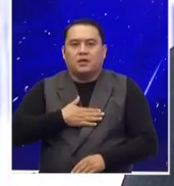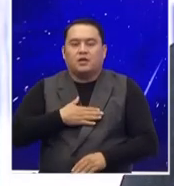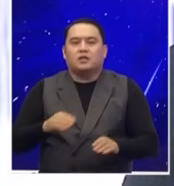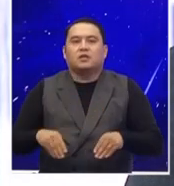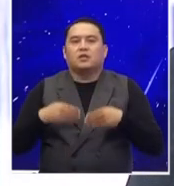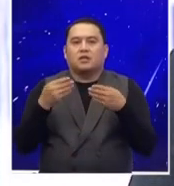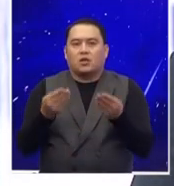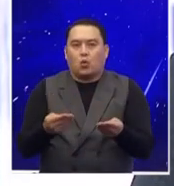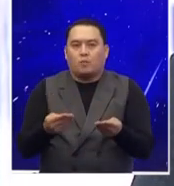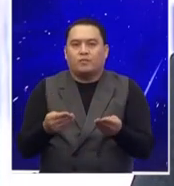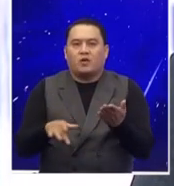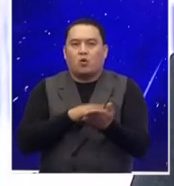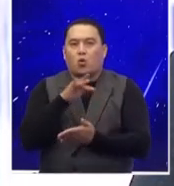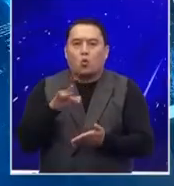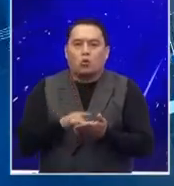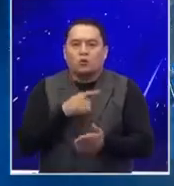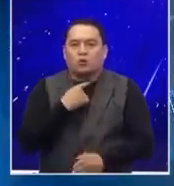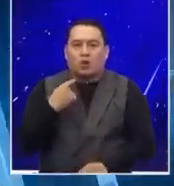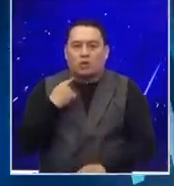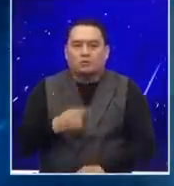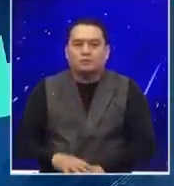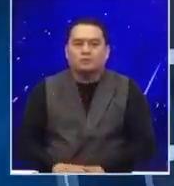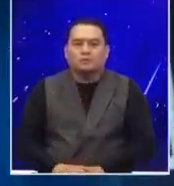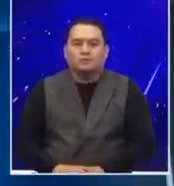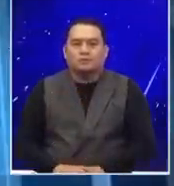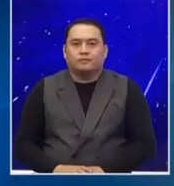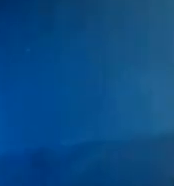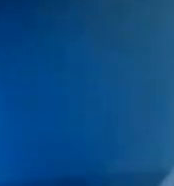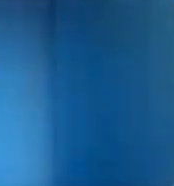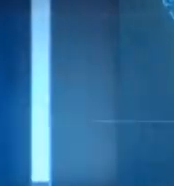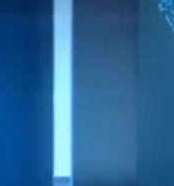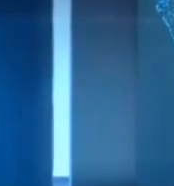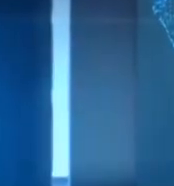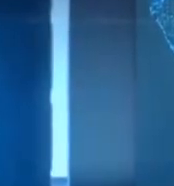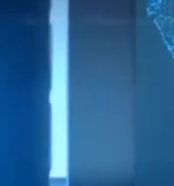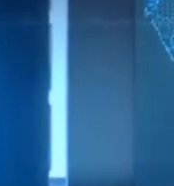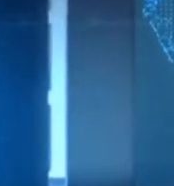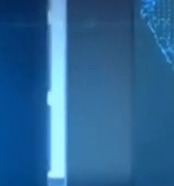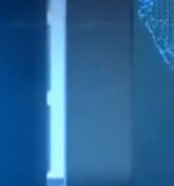выдаем в городе Талдыкурган. Елеман Раймбеков, Абзал Несипов, телеканал «Жетсу».